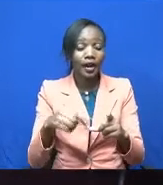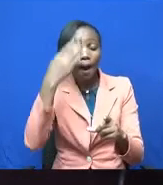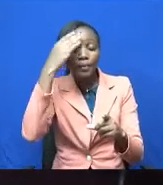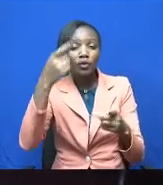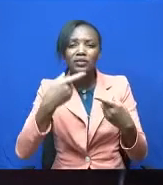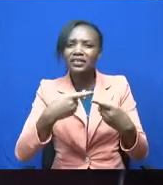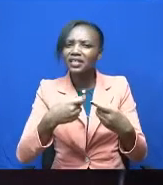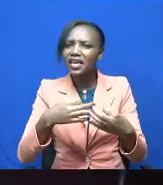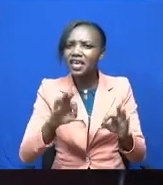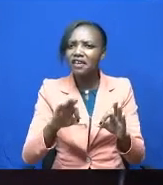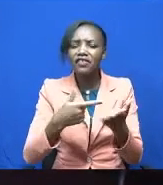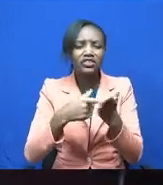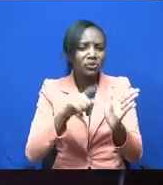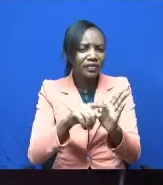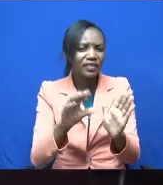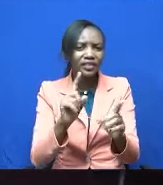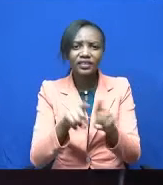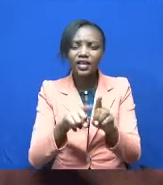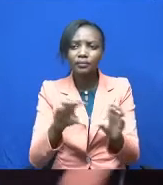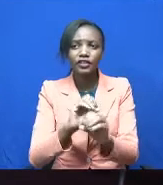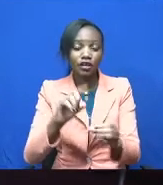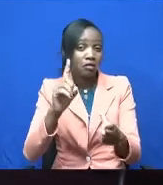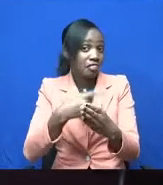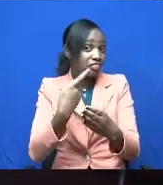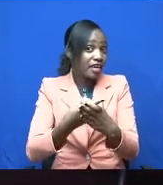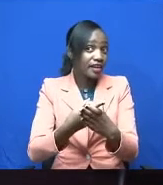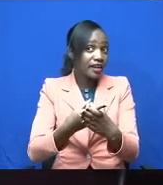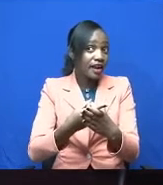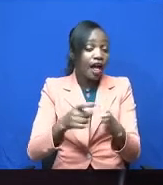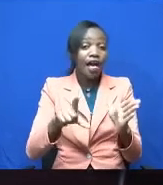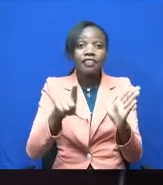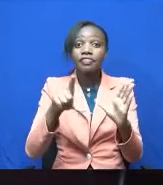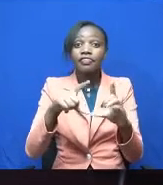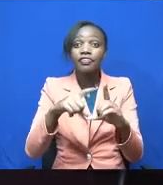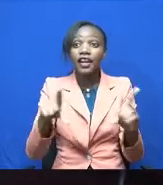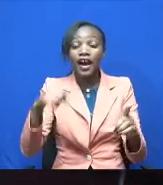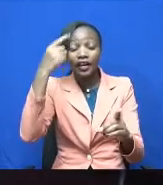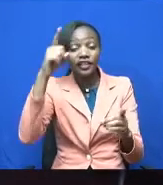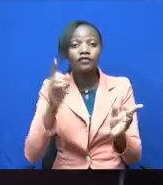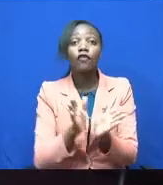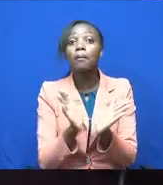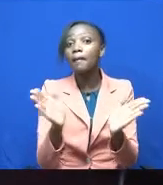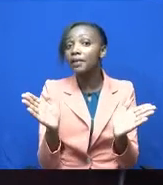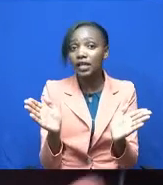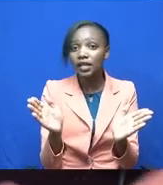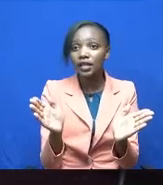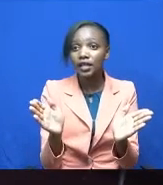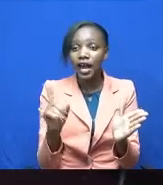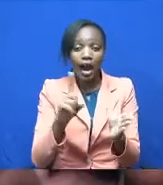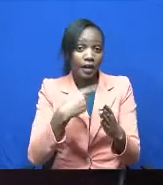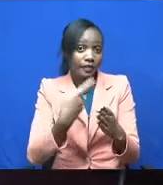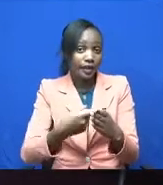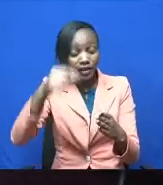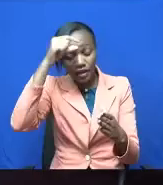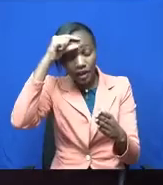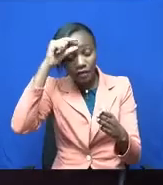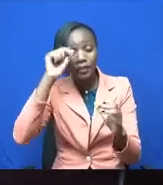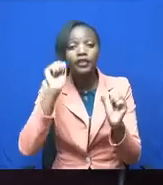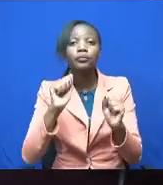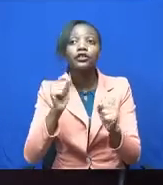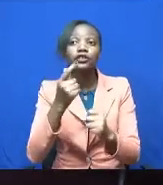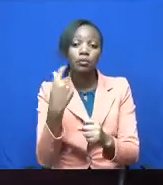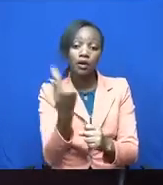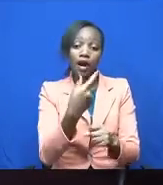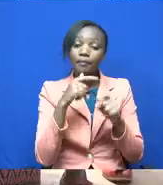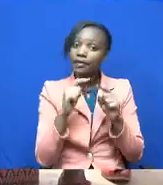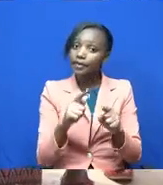same, then the land will be presumed to be for the public. That's a public land. And that's when the government can come in and